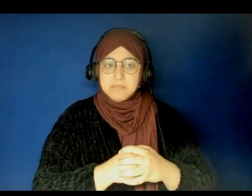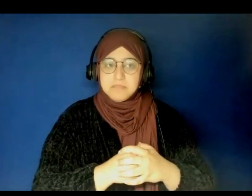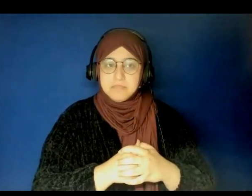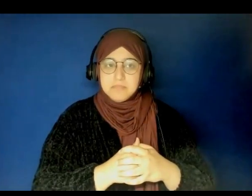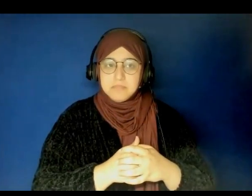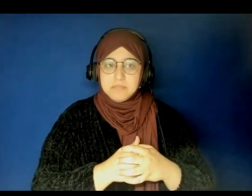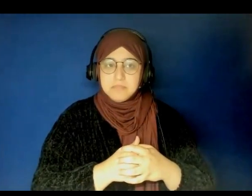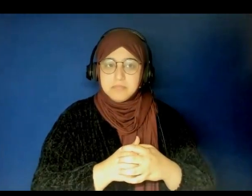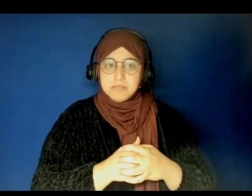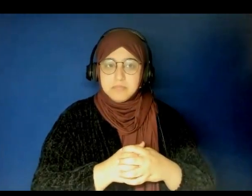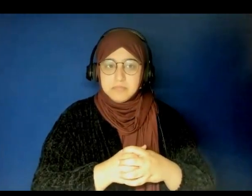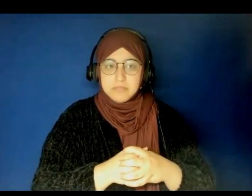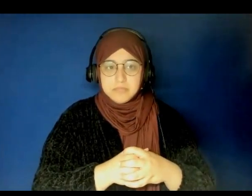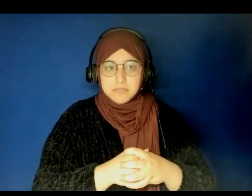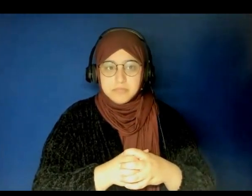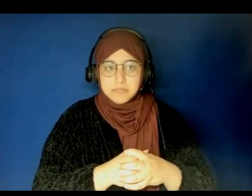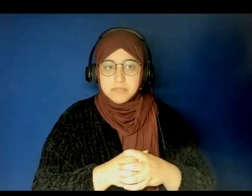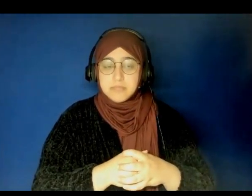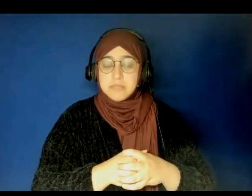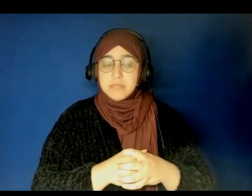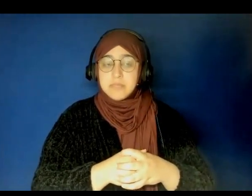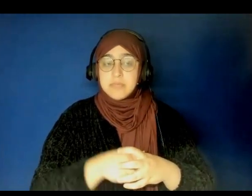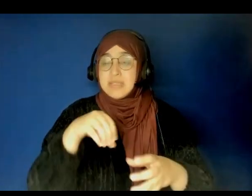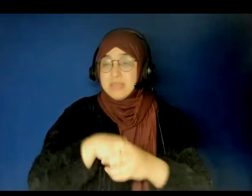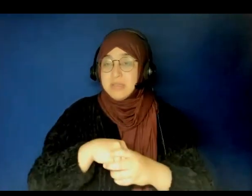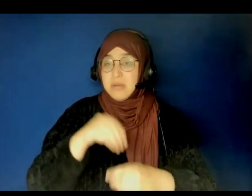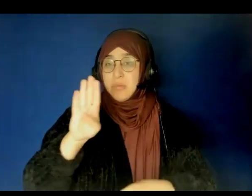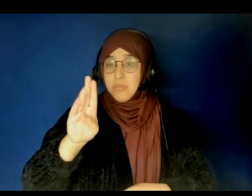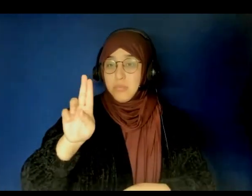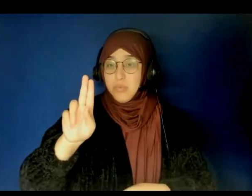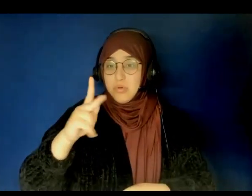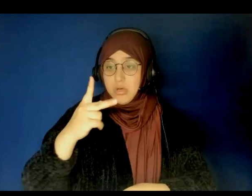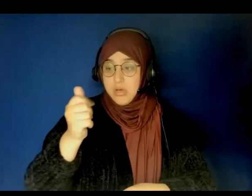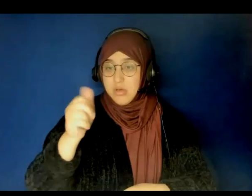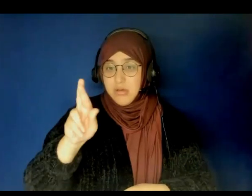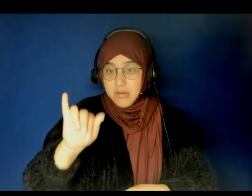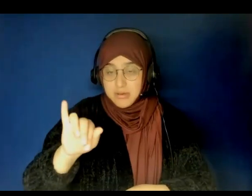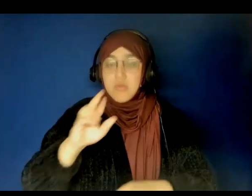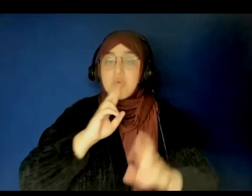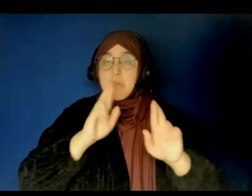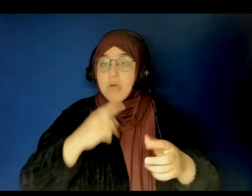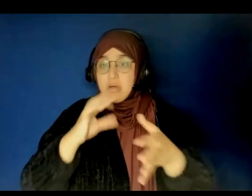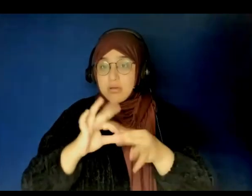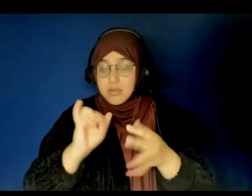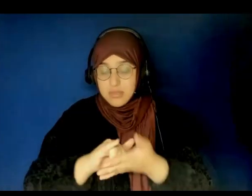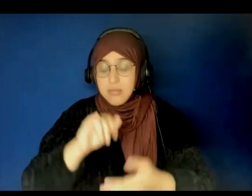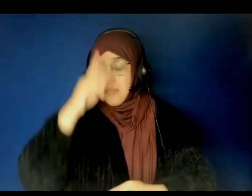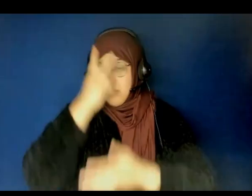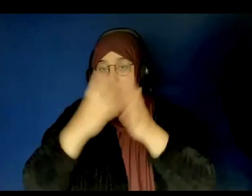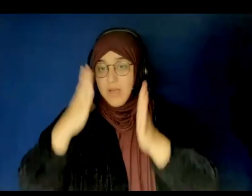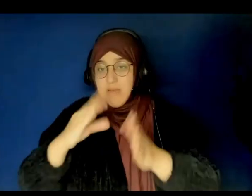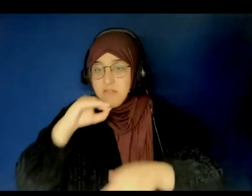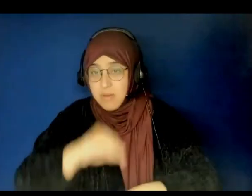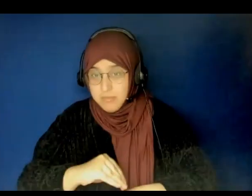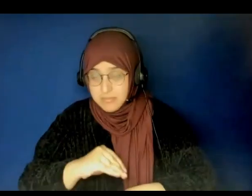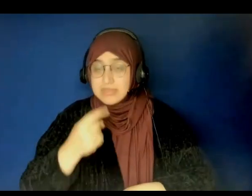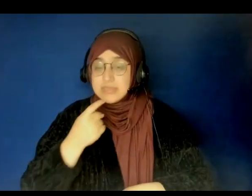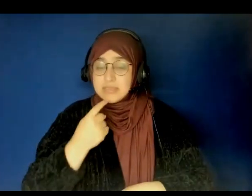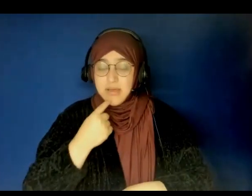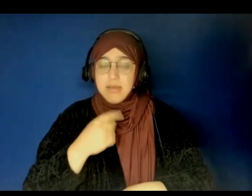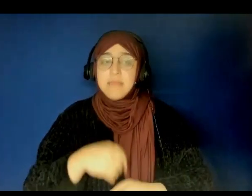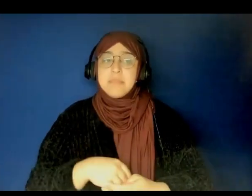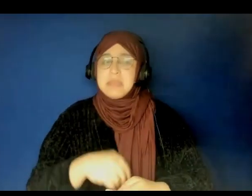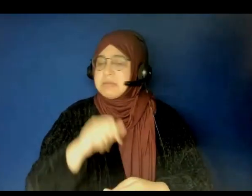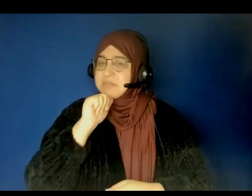ووصيته مكتوبة عنده. In Bukhari, it's reported the Prophet said, it is not permissible for any Muslim who has something